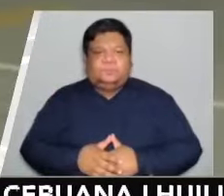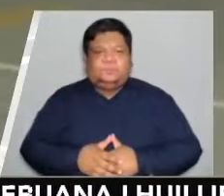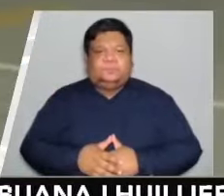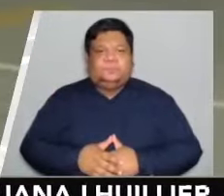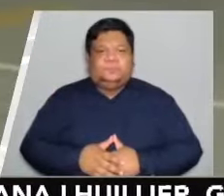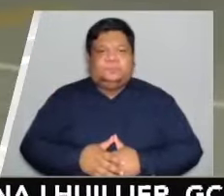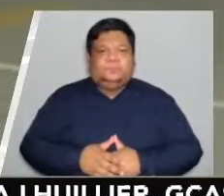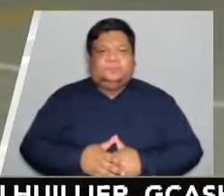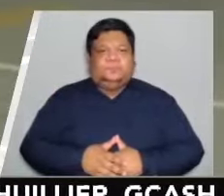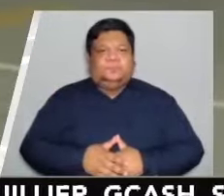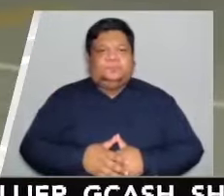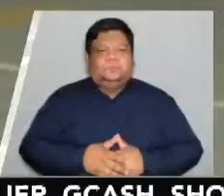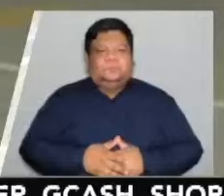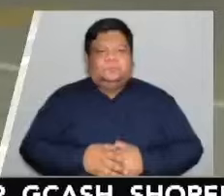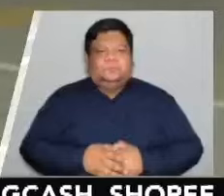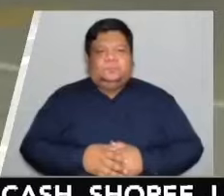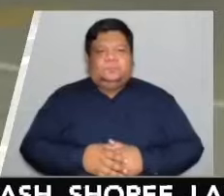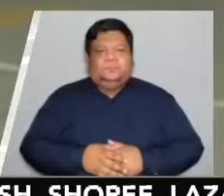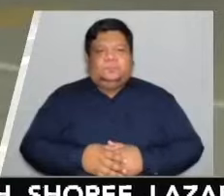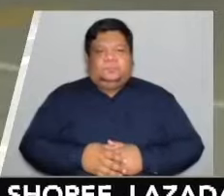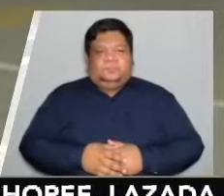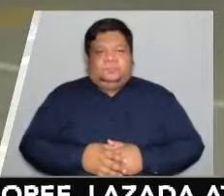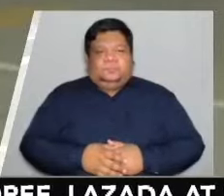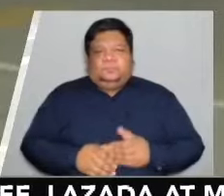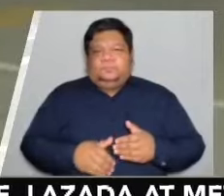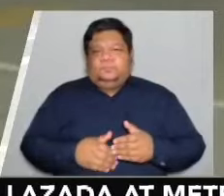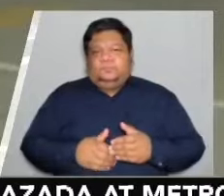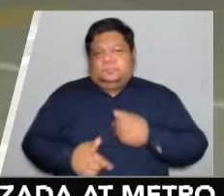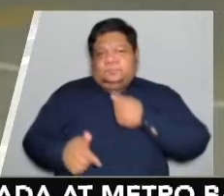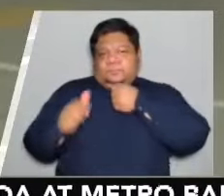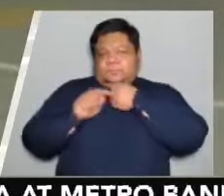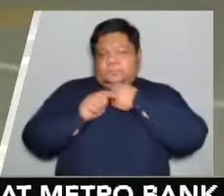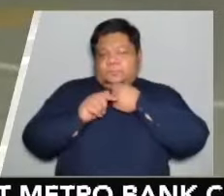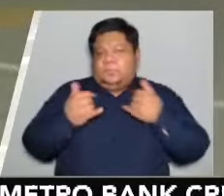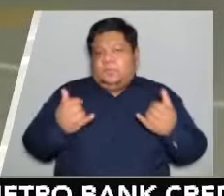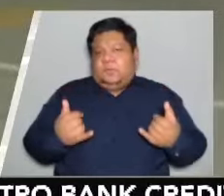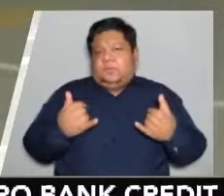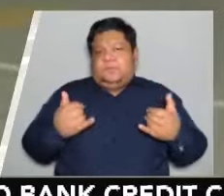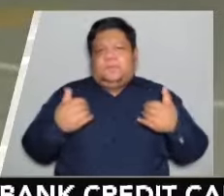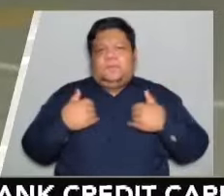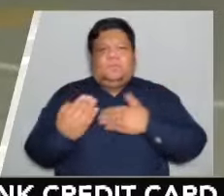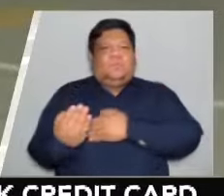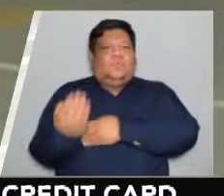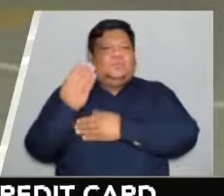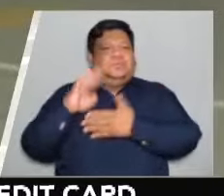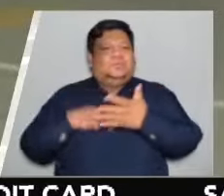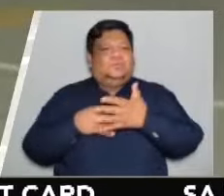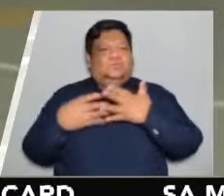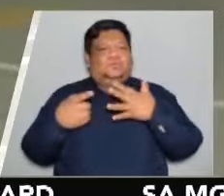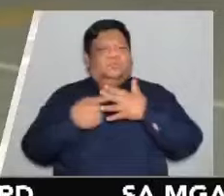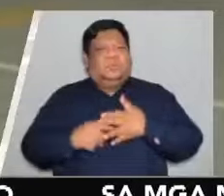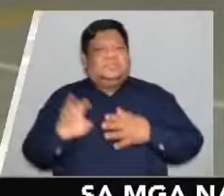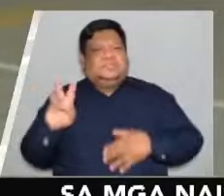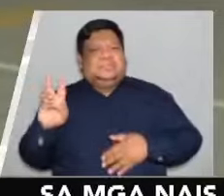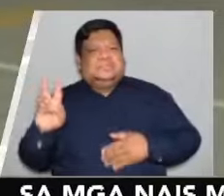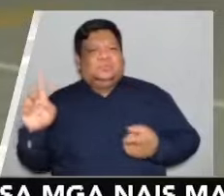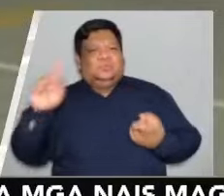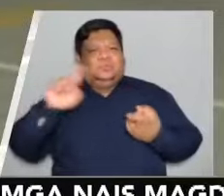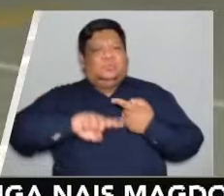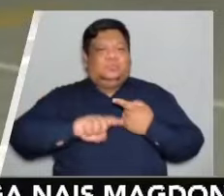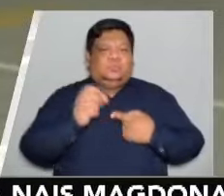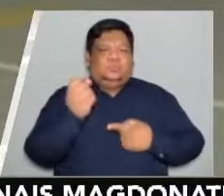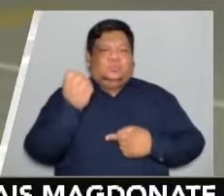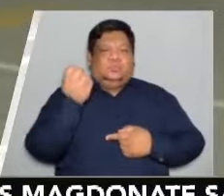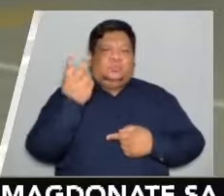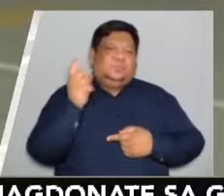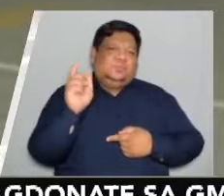face samatala Ivan ongoing na ngayon yung morning shift mula kaninang 6:00 ng umaga hanggang mamayang 12:20 ng tanghali yung